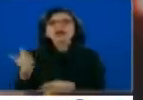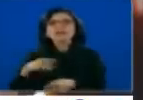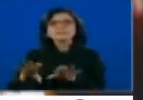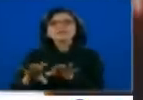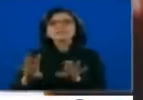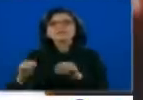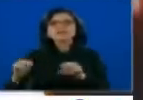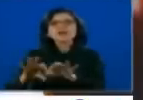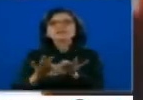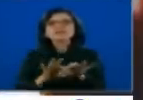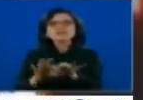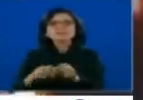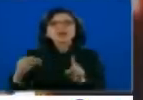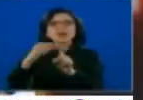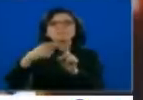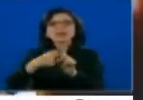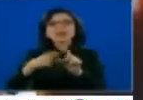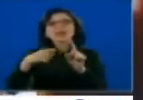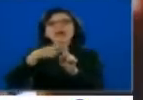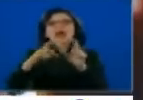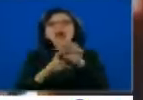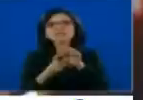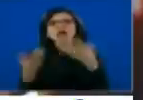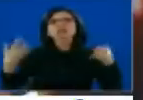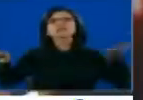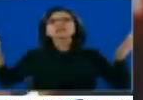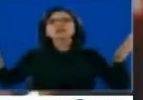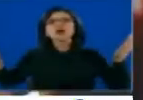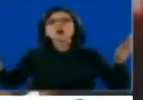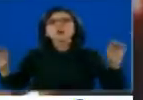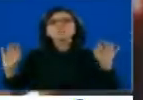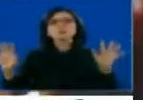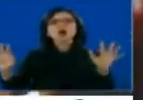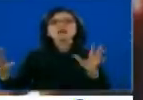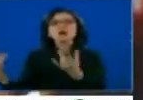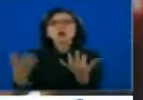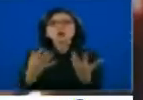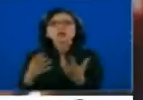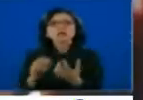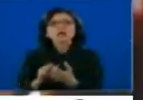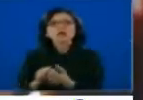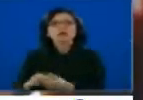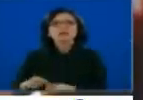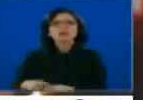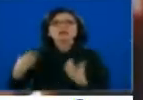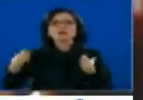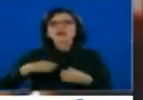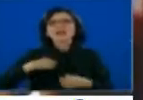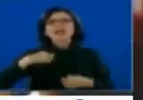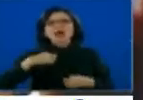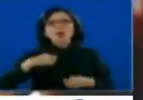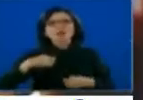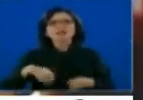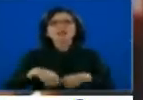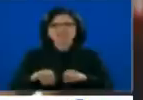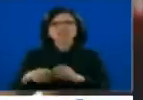bersama-sama PKS Gerindra ribuan warganya relawan ribuan orang bekerja bersama